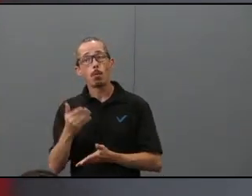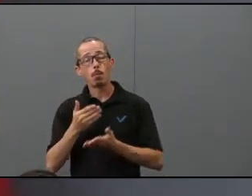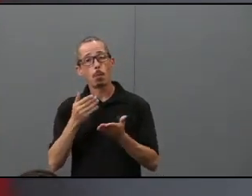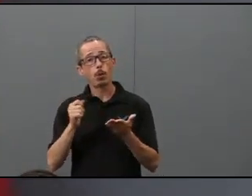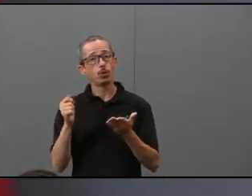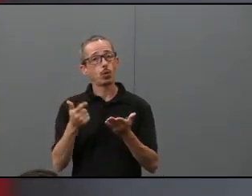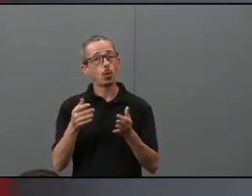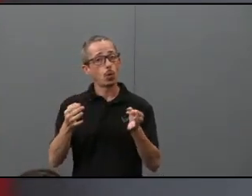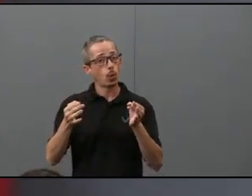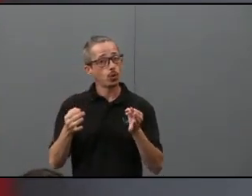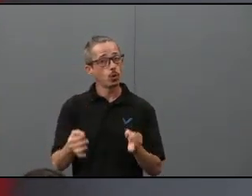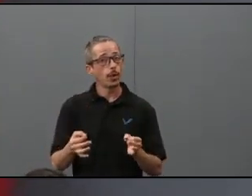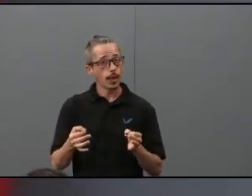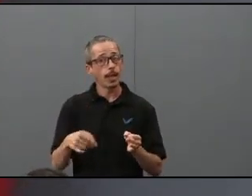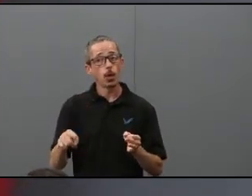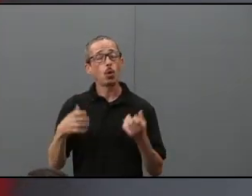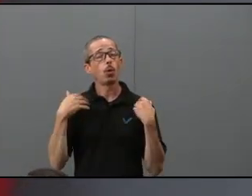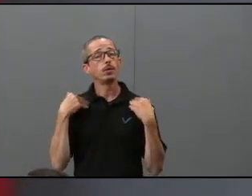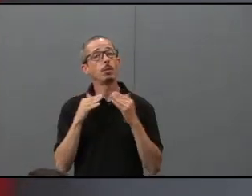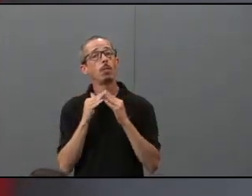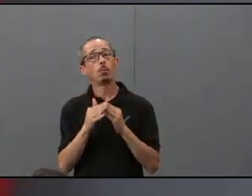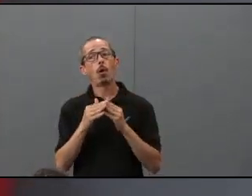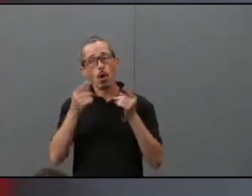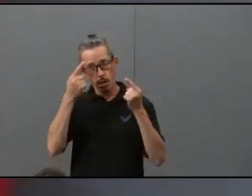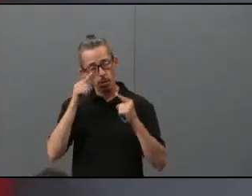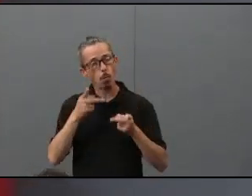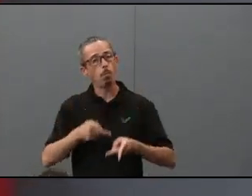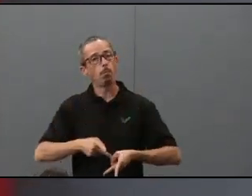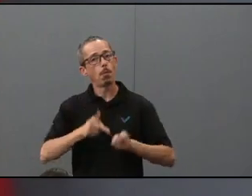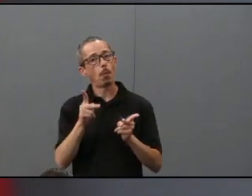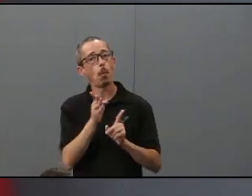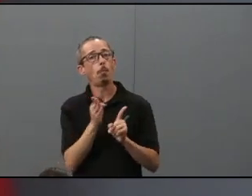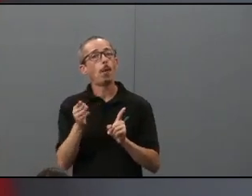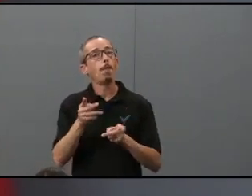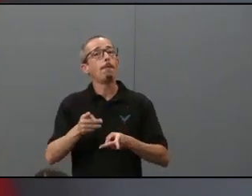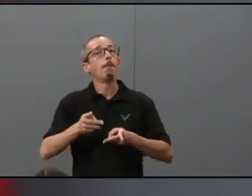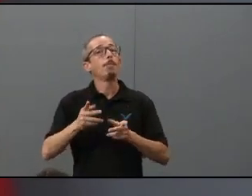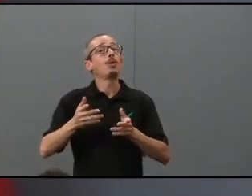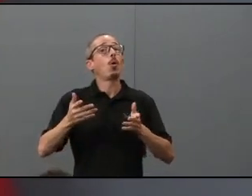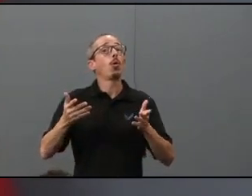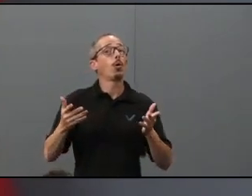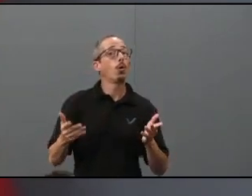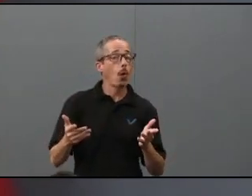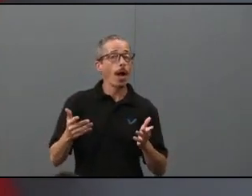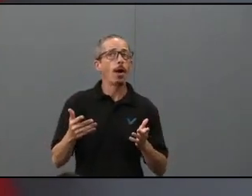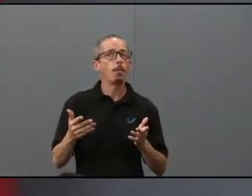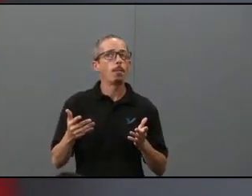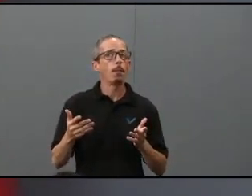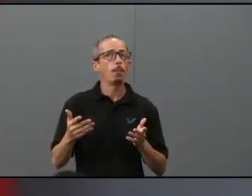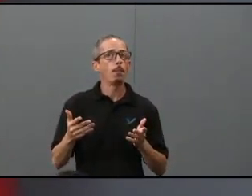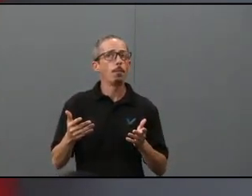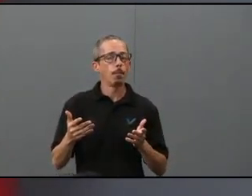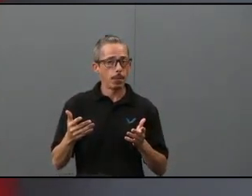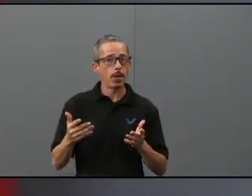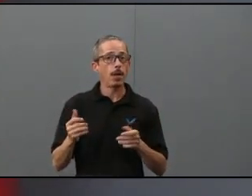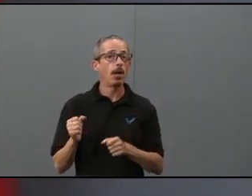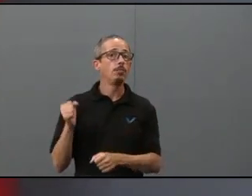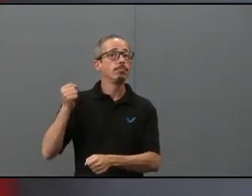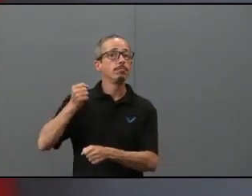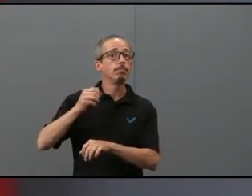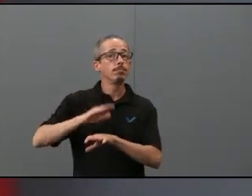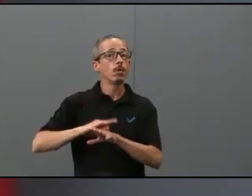appuyer et résolu que le conseil municipal accorde une dérogation mineure dont l'objet est de permettre l'implantation d'un cabinet